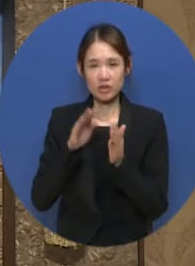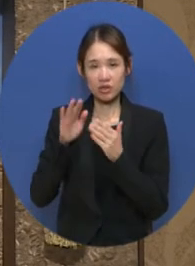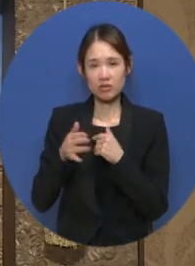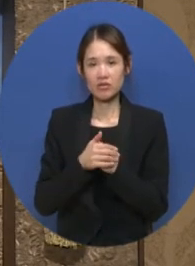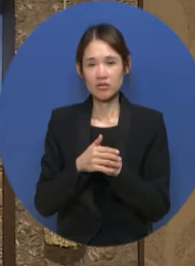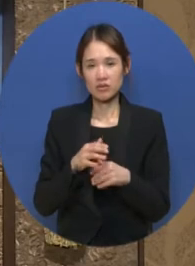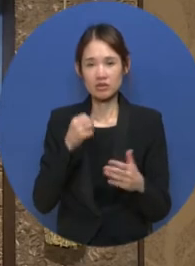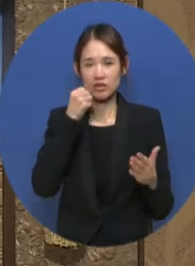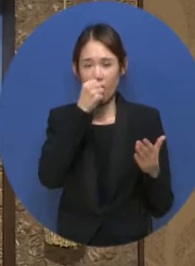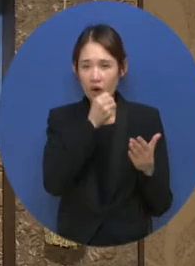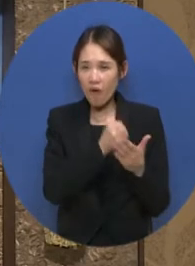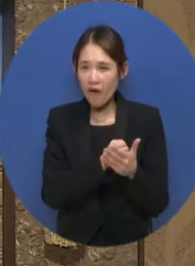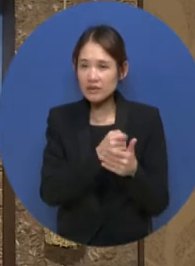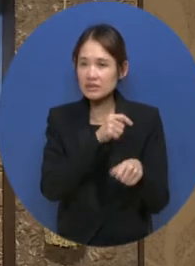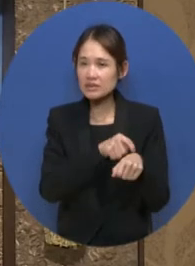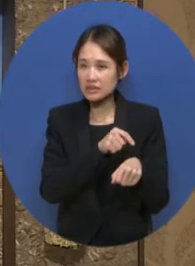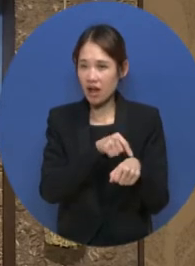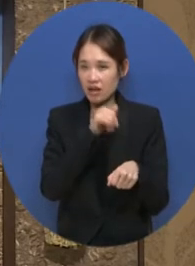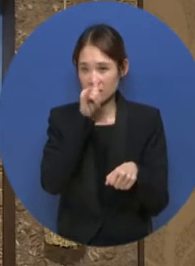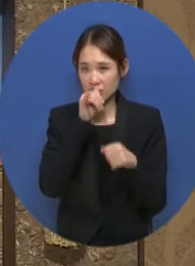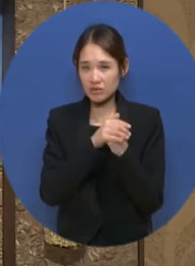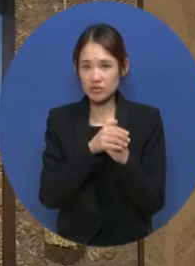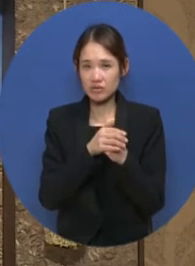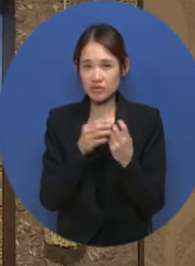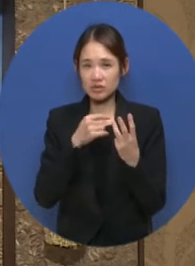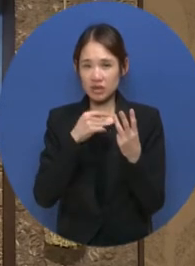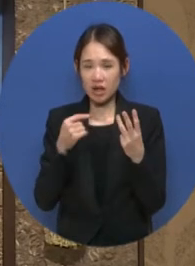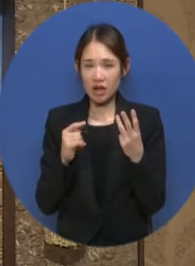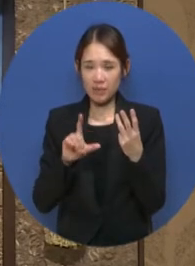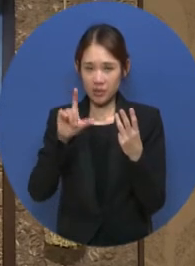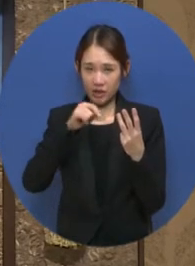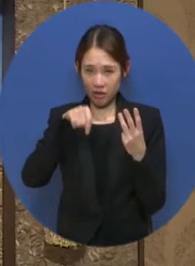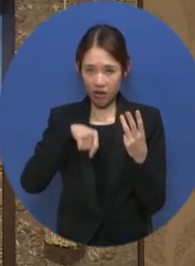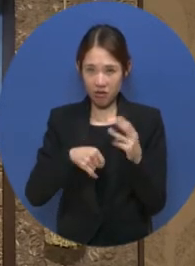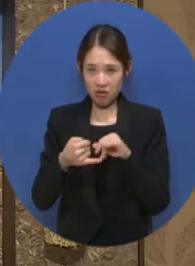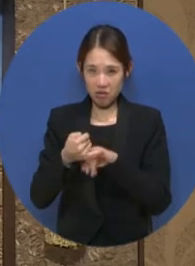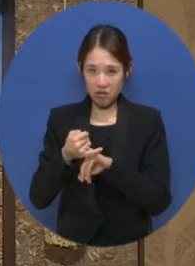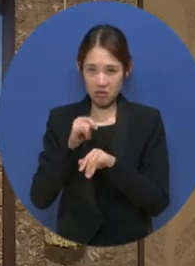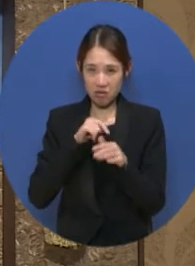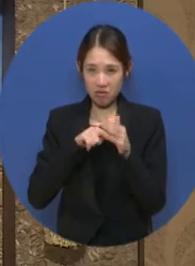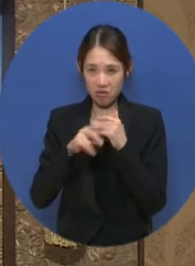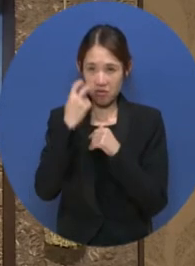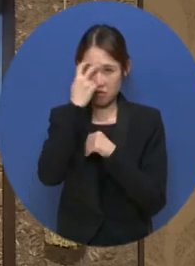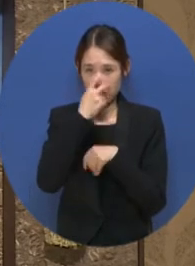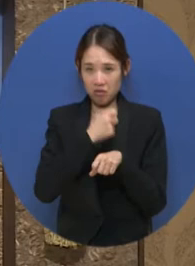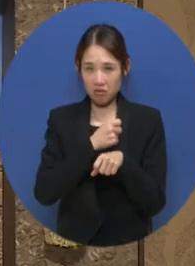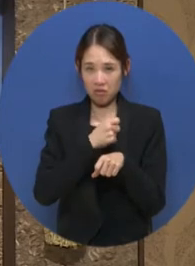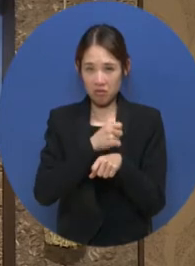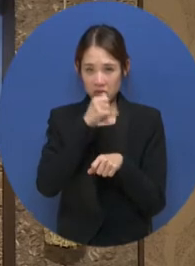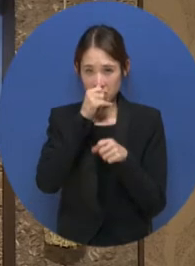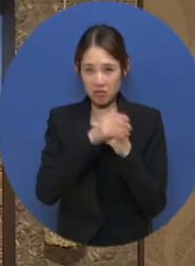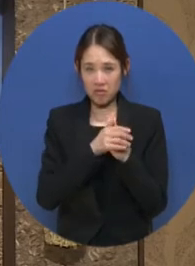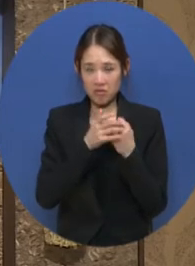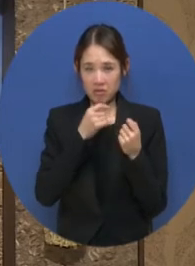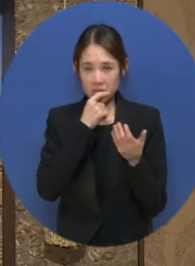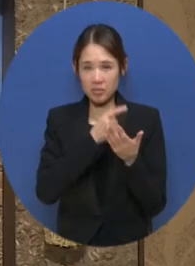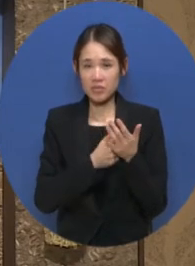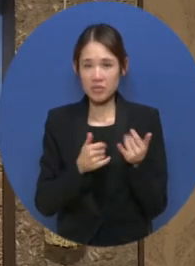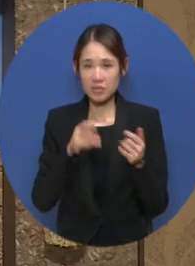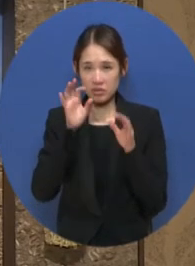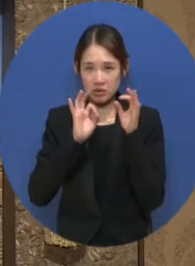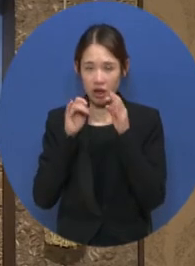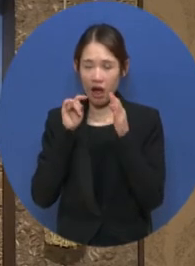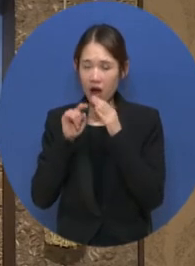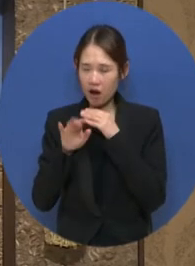정해진 최소한의 시간이 있습니다 3일 이내에는 반드시 나가서 조사를 하도록 하고 있는데요 그렇게 해서 이 피해자